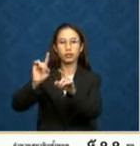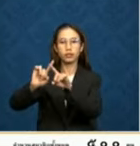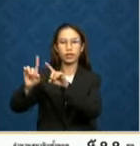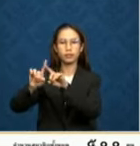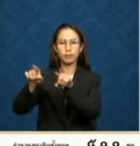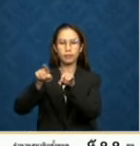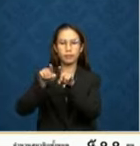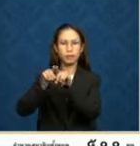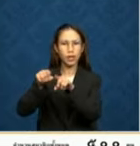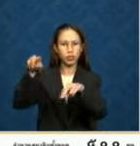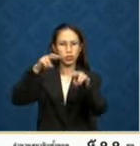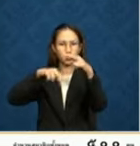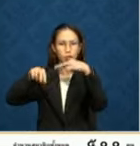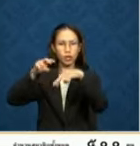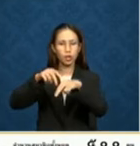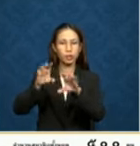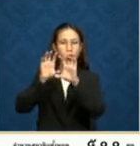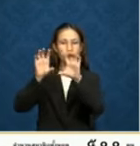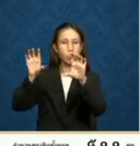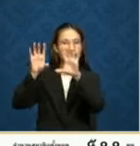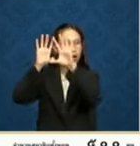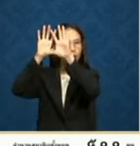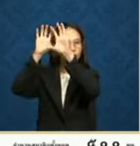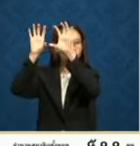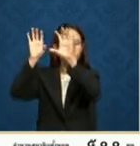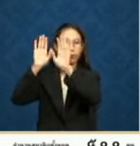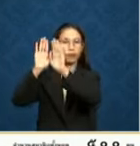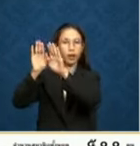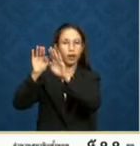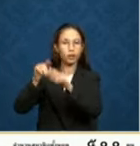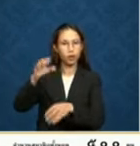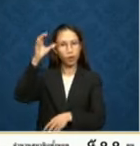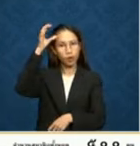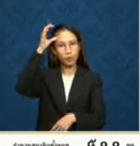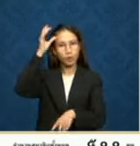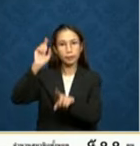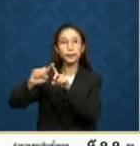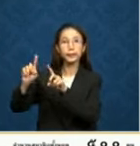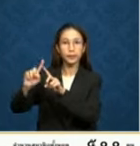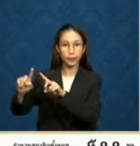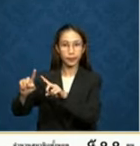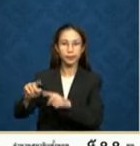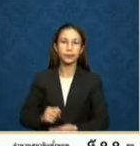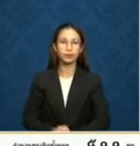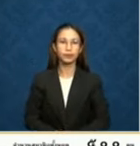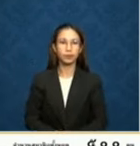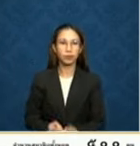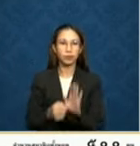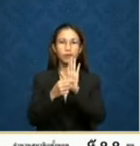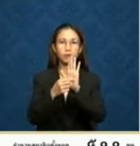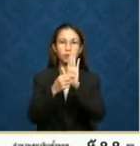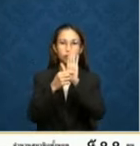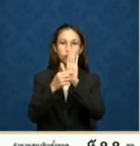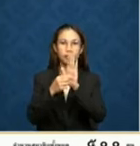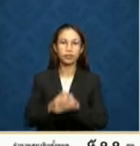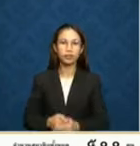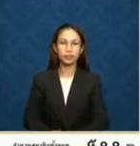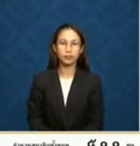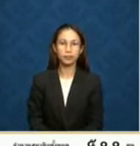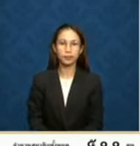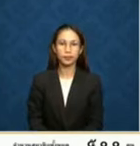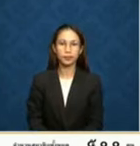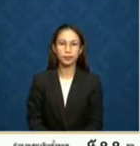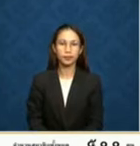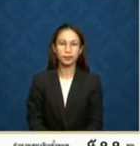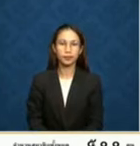ครอง หอ Cost of Ownershipครบ ที่รัฐจำเป็จะต้ดูแลห์แวร์ต่ตัอย่างเมื่อก่อนนี้เวล